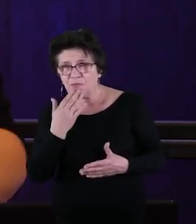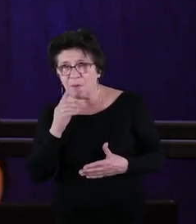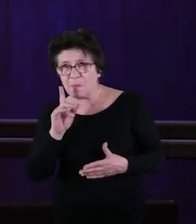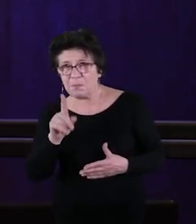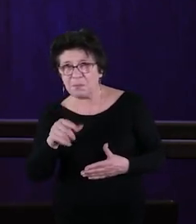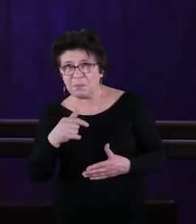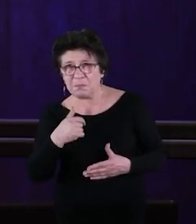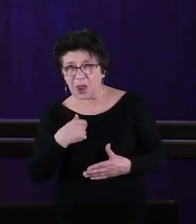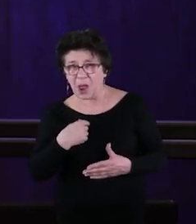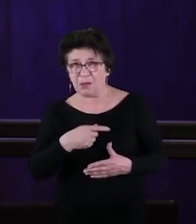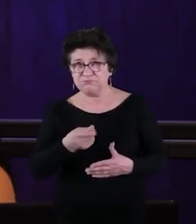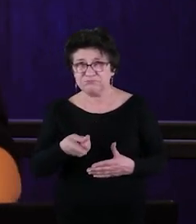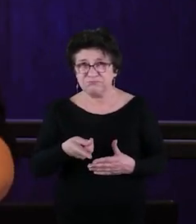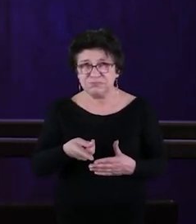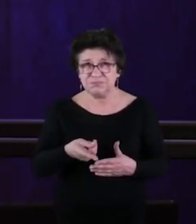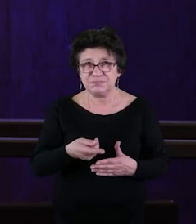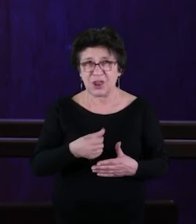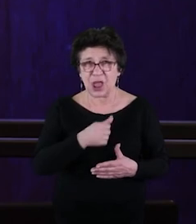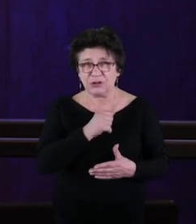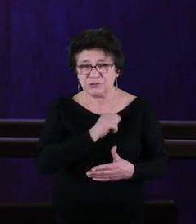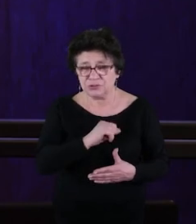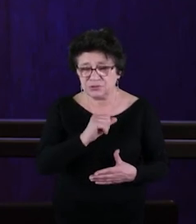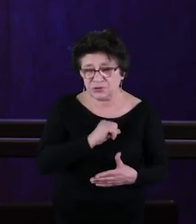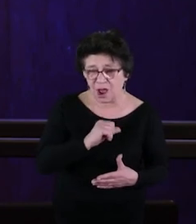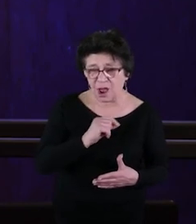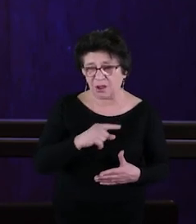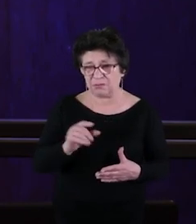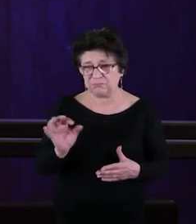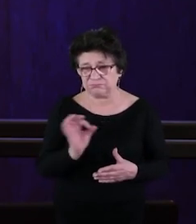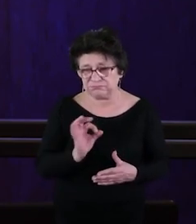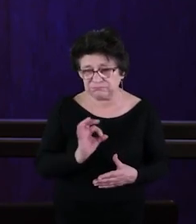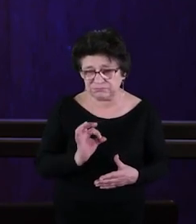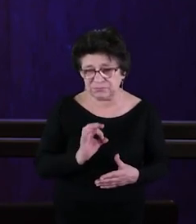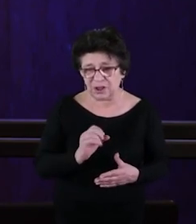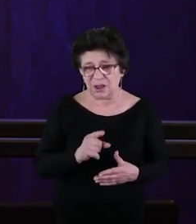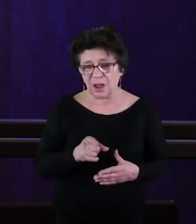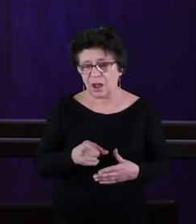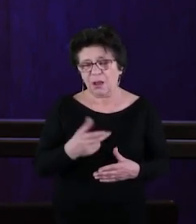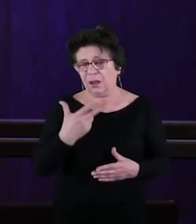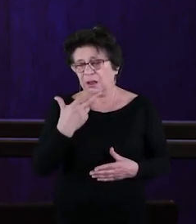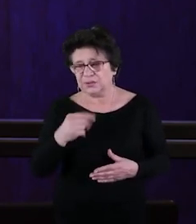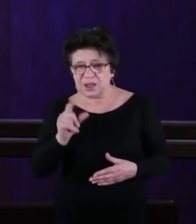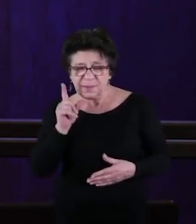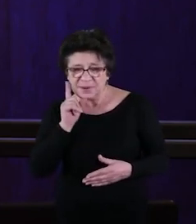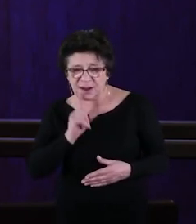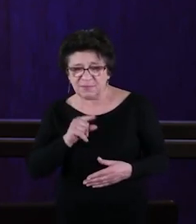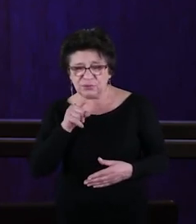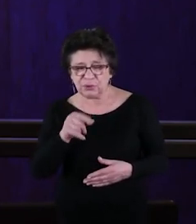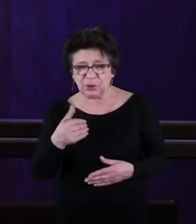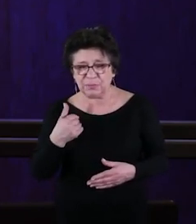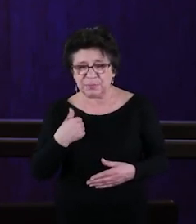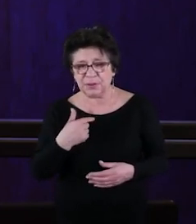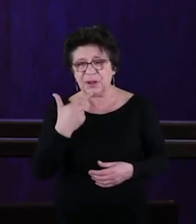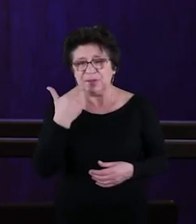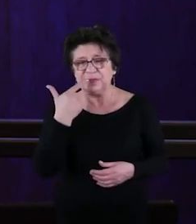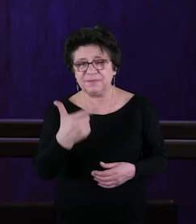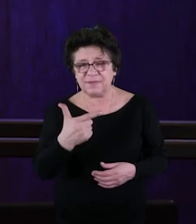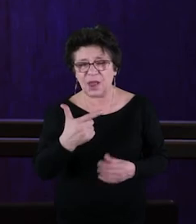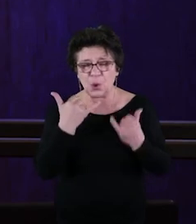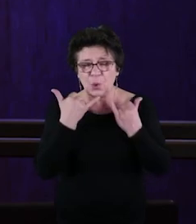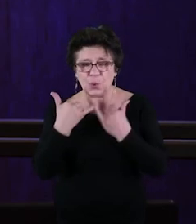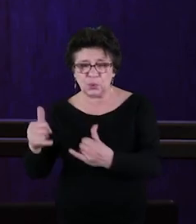grzeszną czyli prostytutką to tam można dokładnie prześledzić dla tych którzy chcą poszukać Który papież to wymyślił